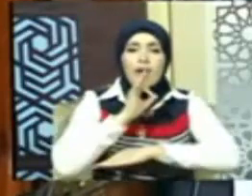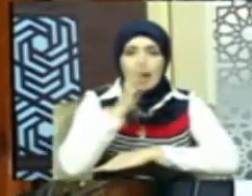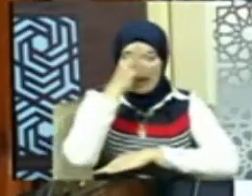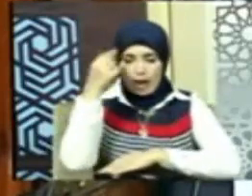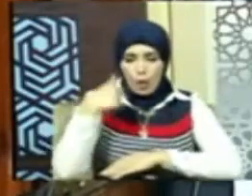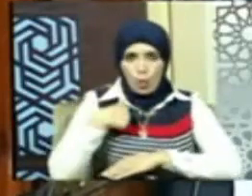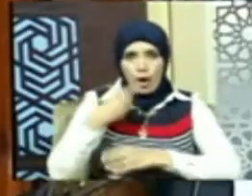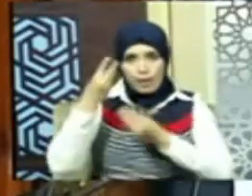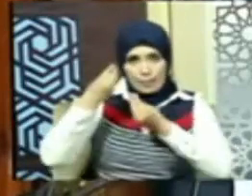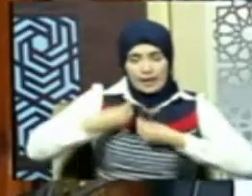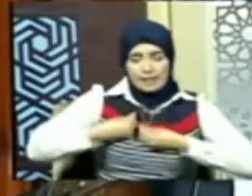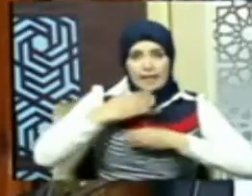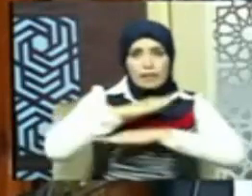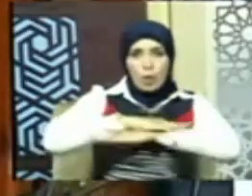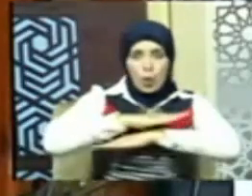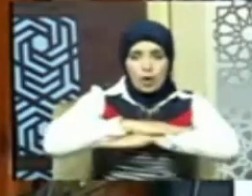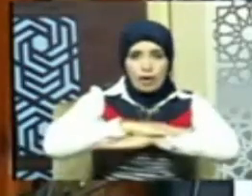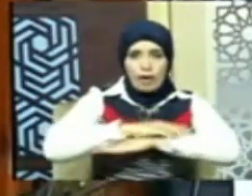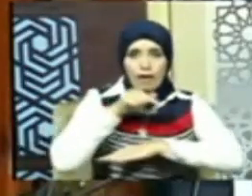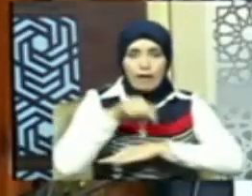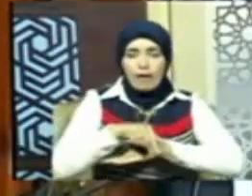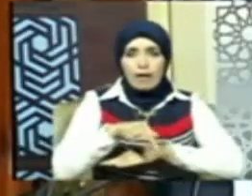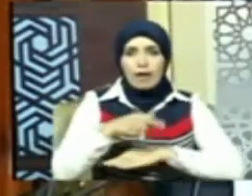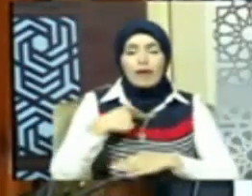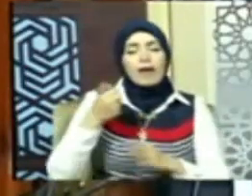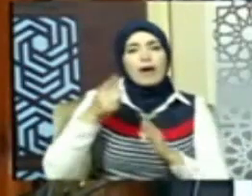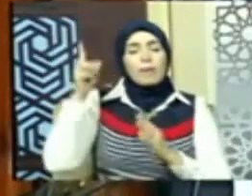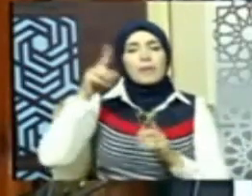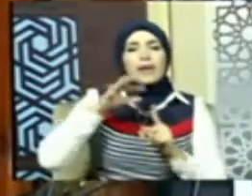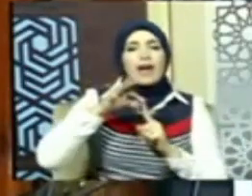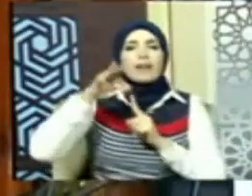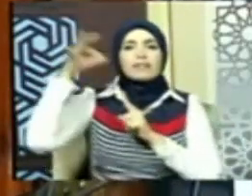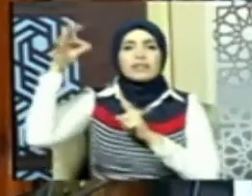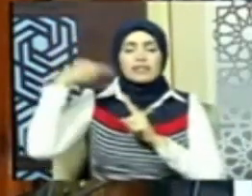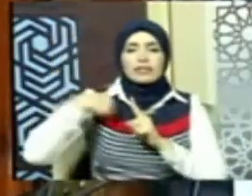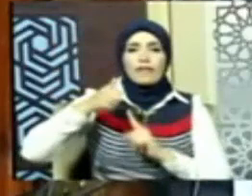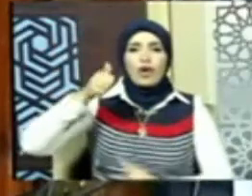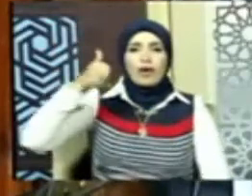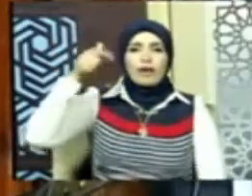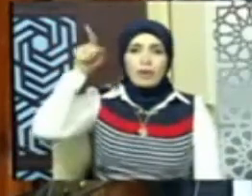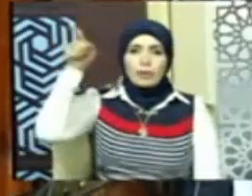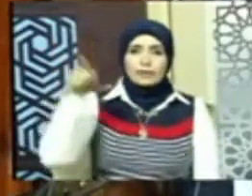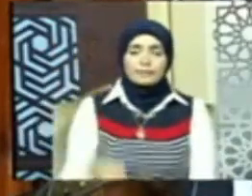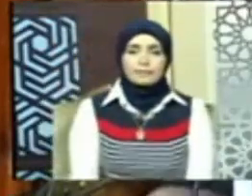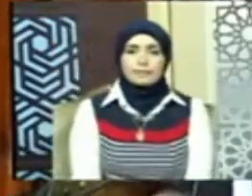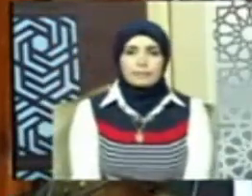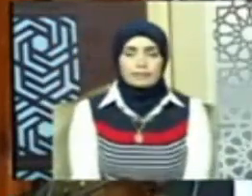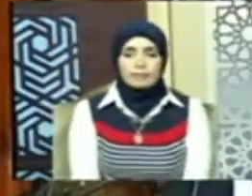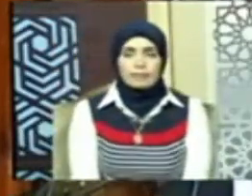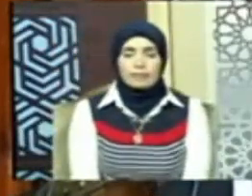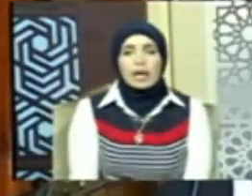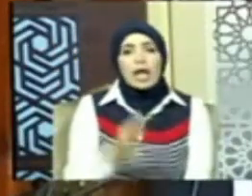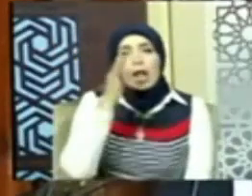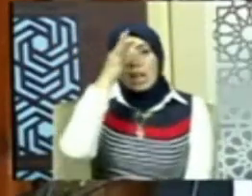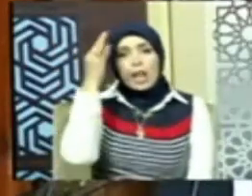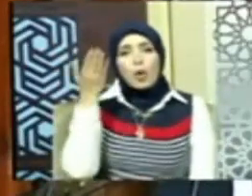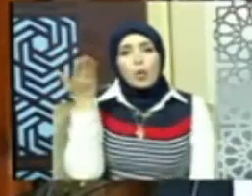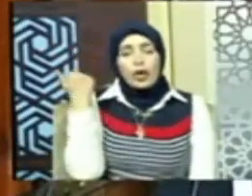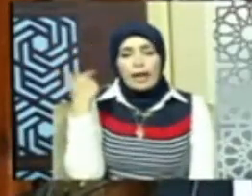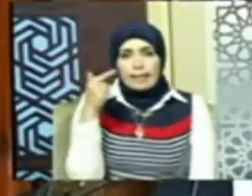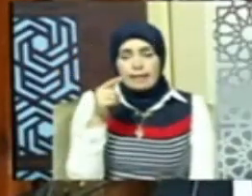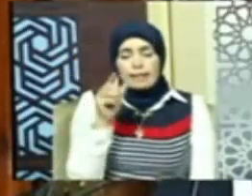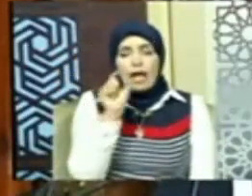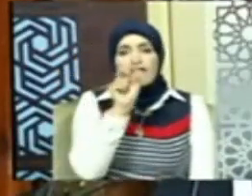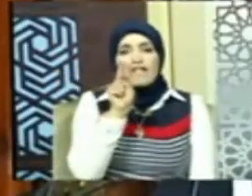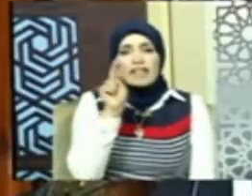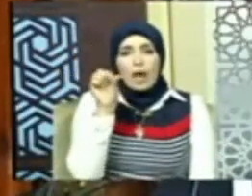خليقة محمودة فقد اصطفاك مقسم الأرزاق. وإذا كانت فتاوى